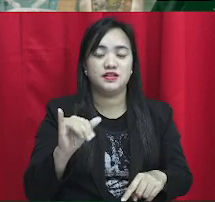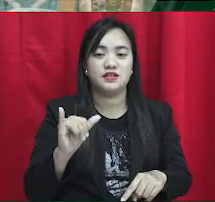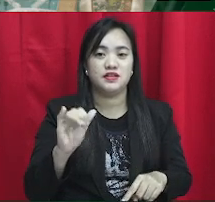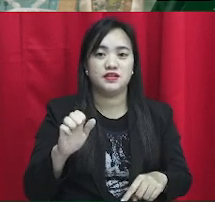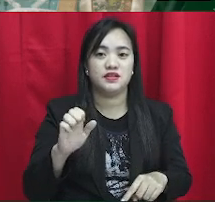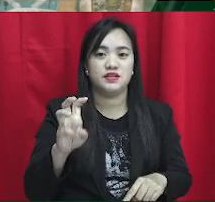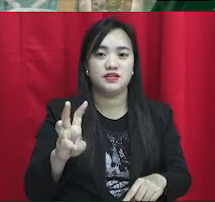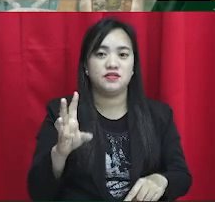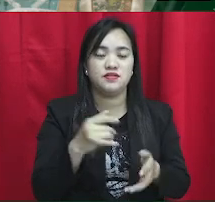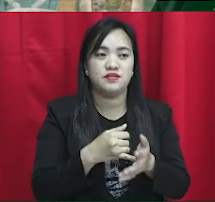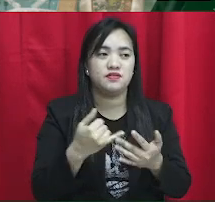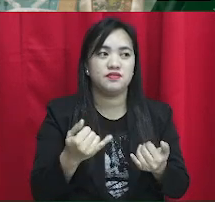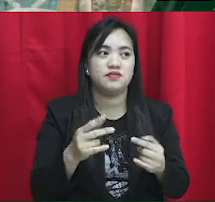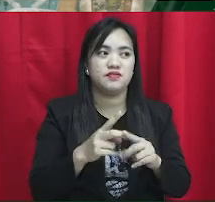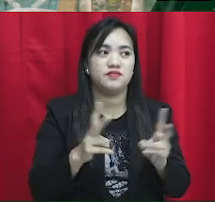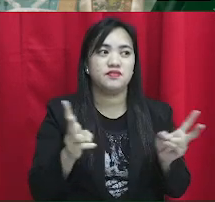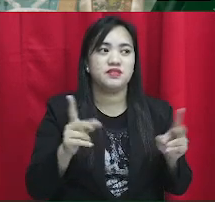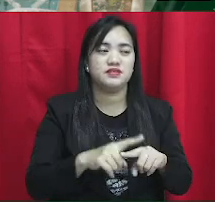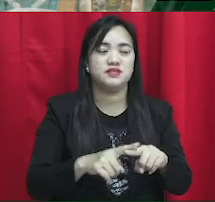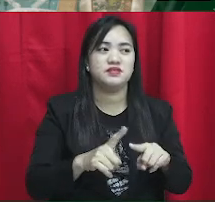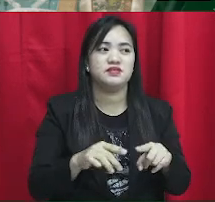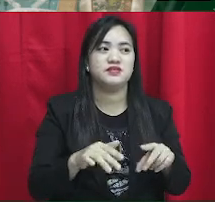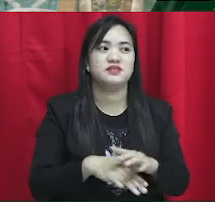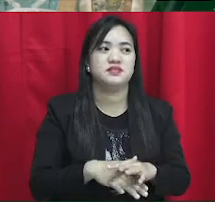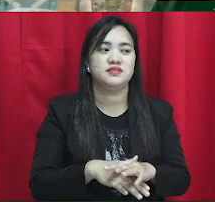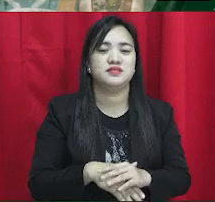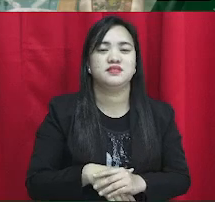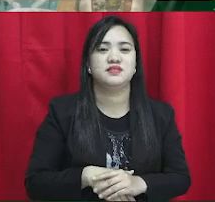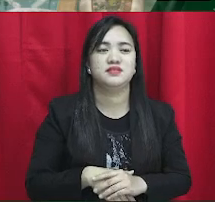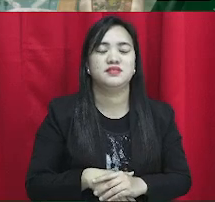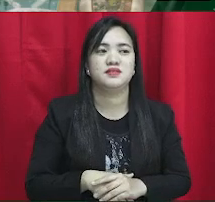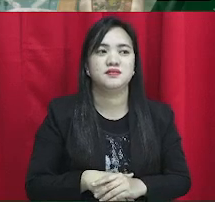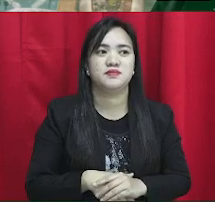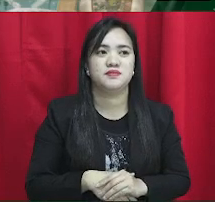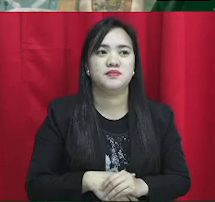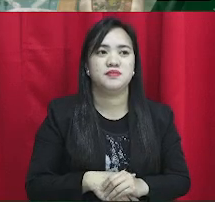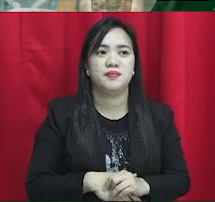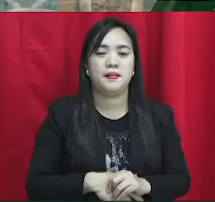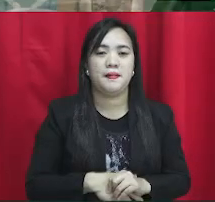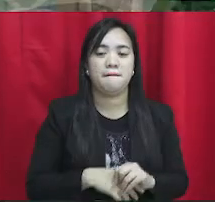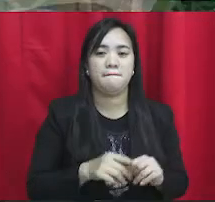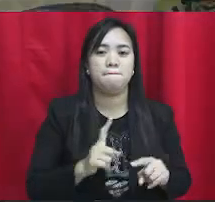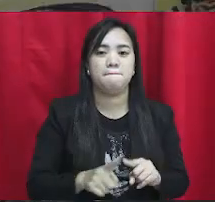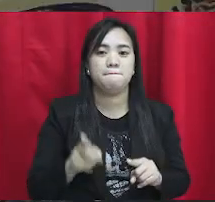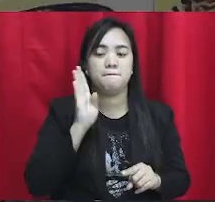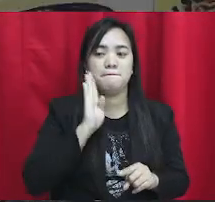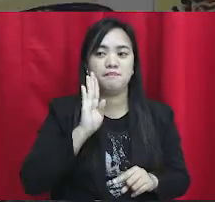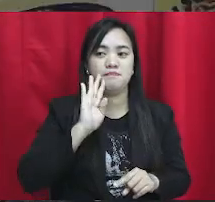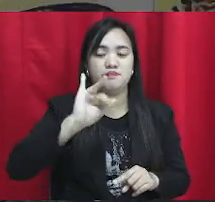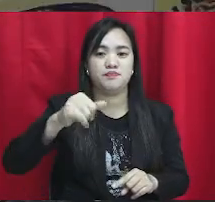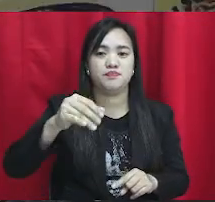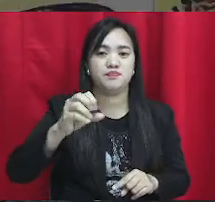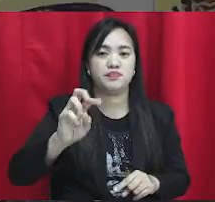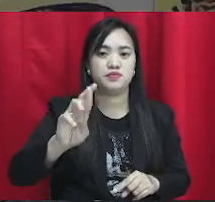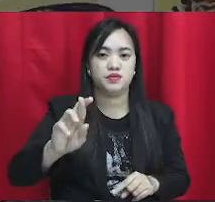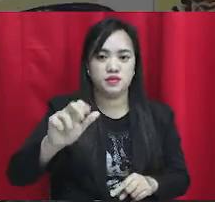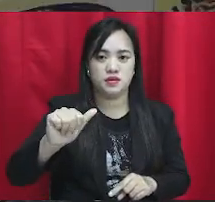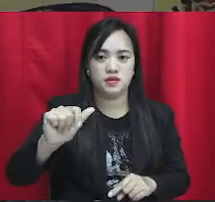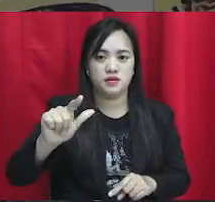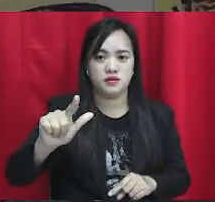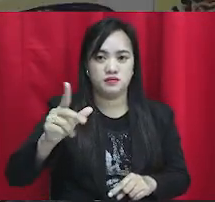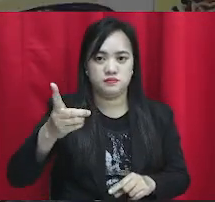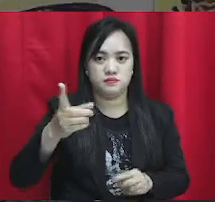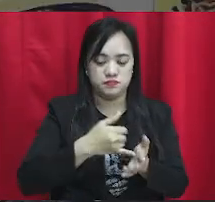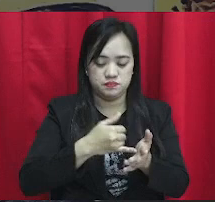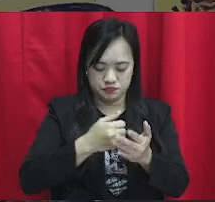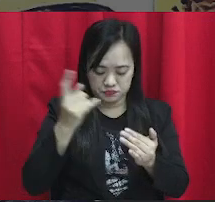nasa ibang lugar. Wow. si Sir Maki, pero nandiyan sila. Sir Joral, magandang tanghali sa inyo, Sir Joral.